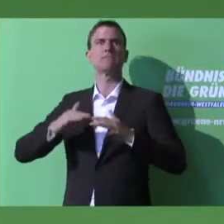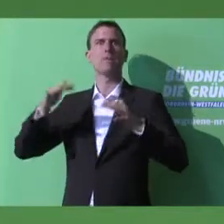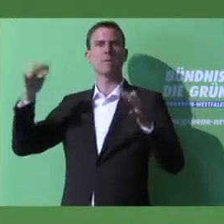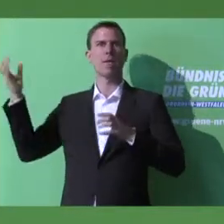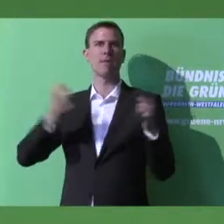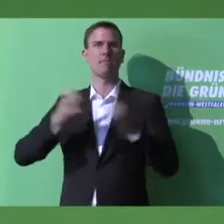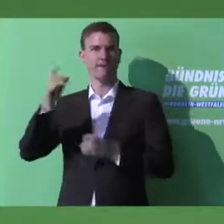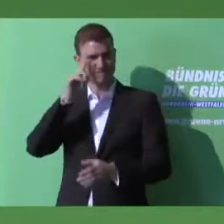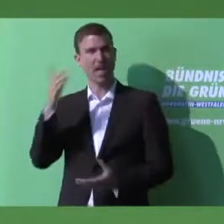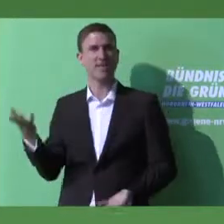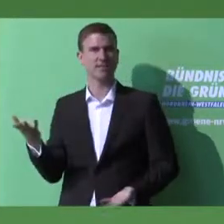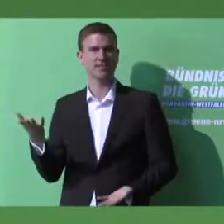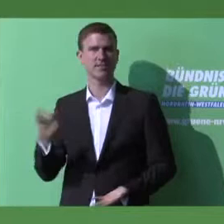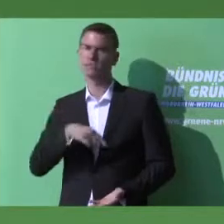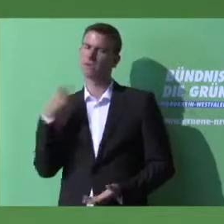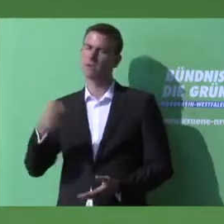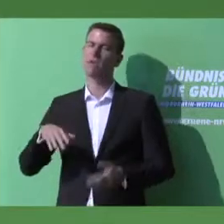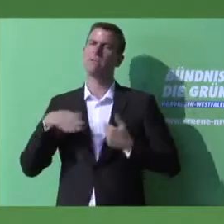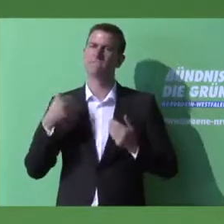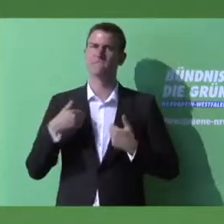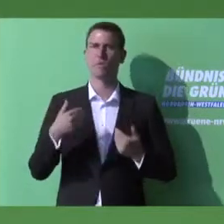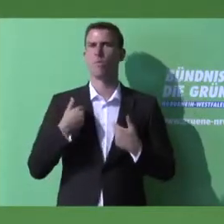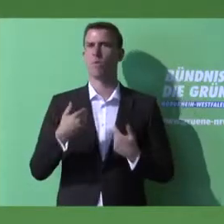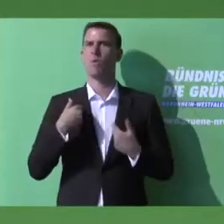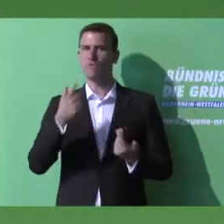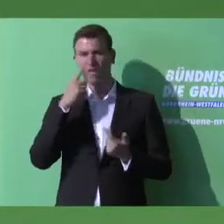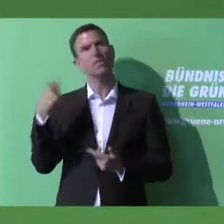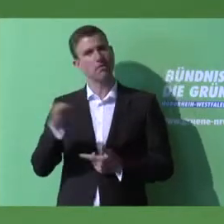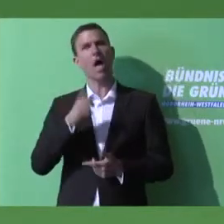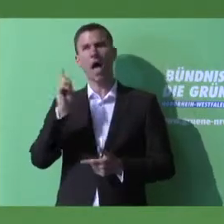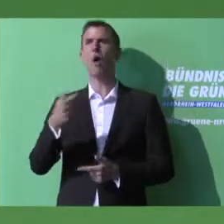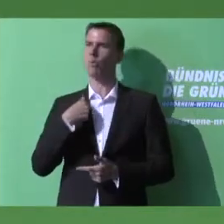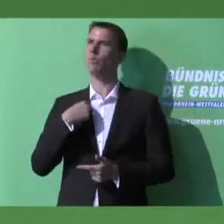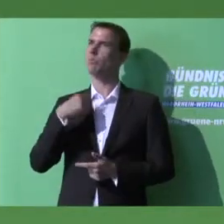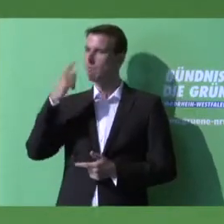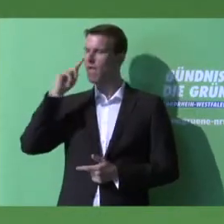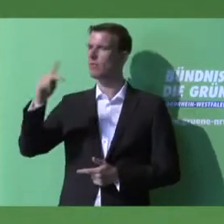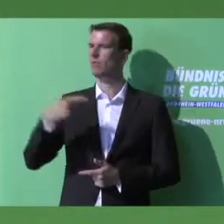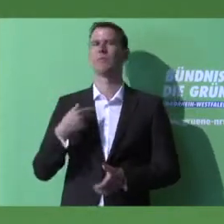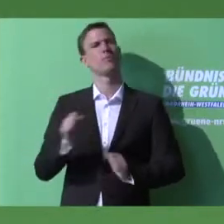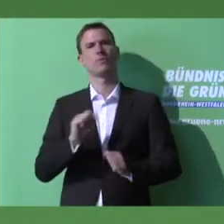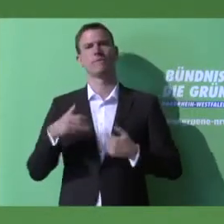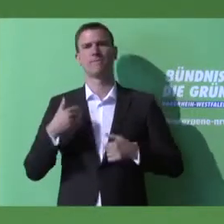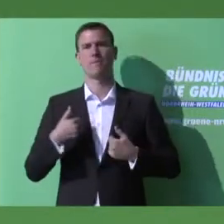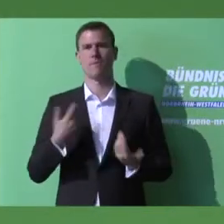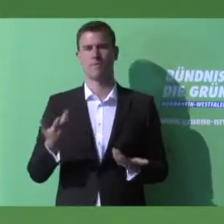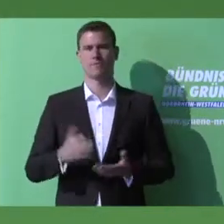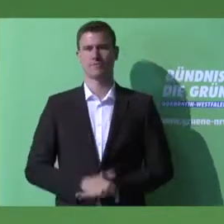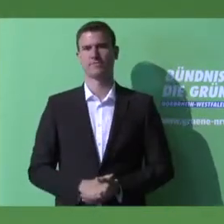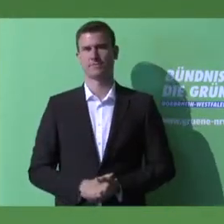Lande. Wir würden uns freuen, wenn Herr Rösler das auch mal begreifen würde.